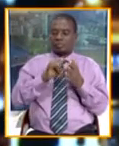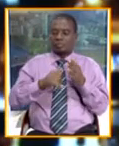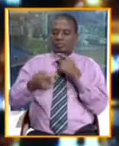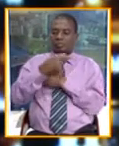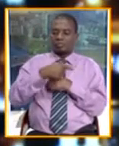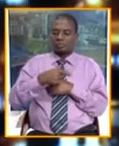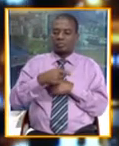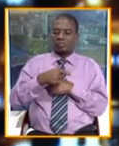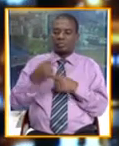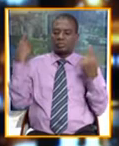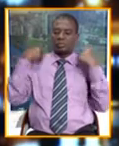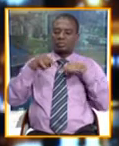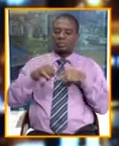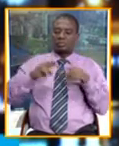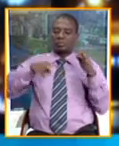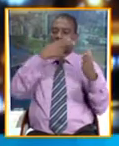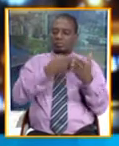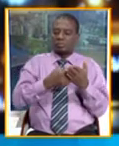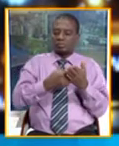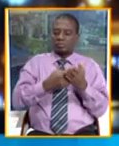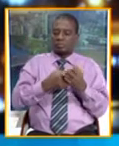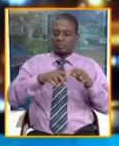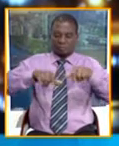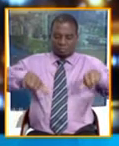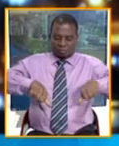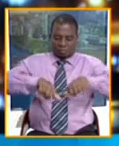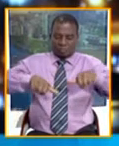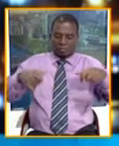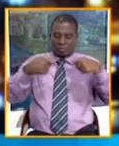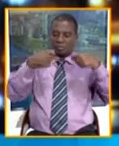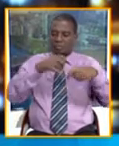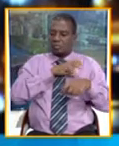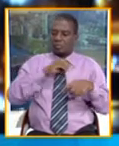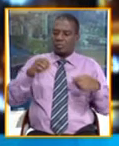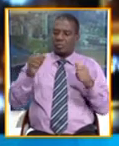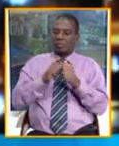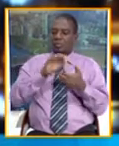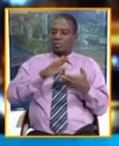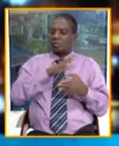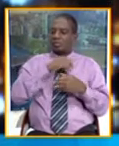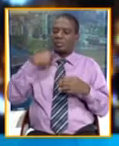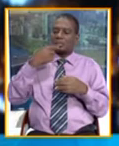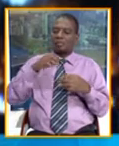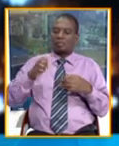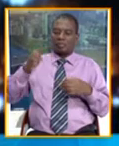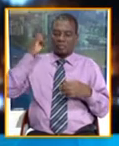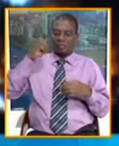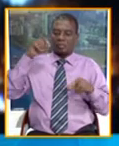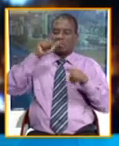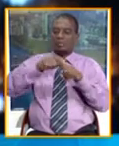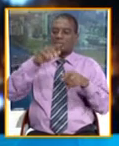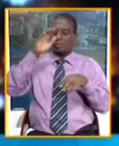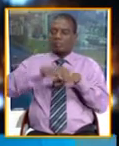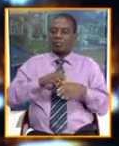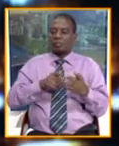désagréments pendant les épreuves de sciences physiques liées aux allègements qui ont été appliqués sur les